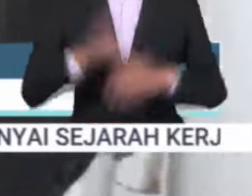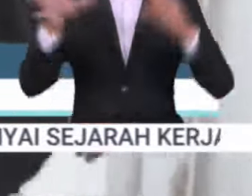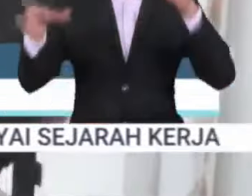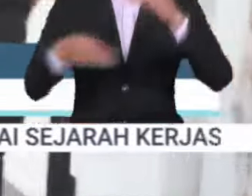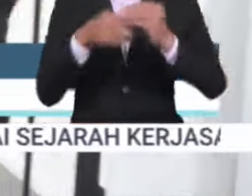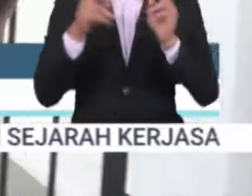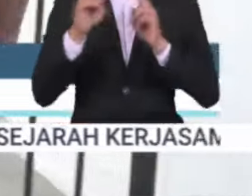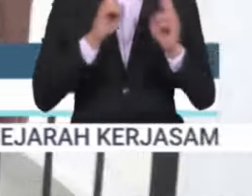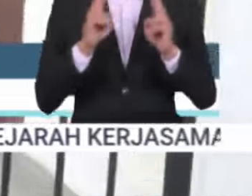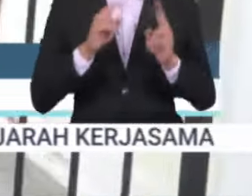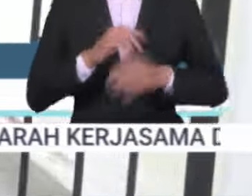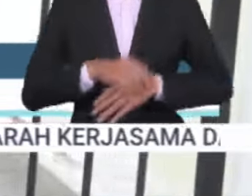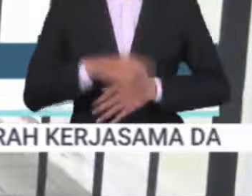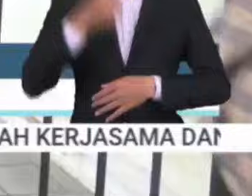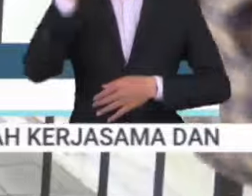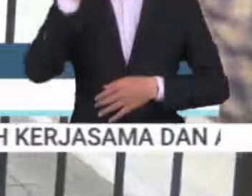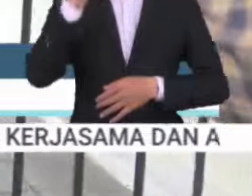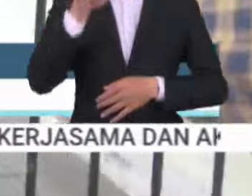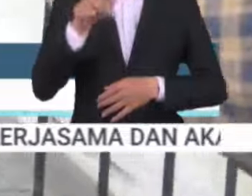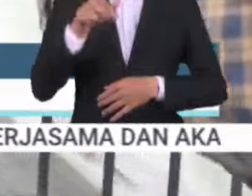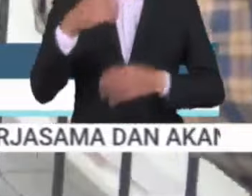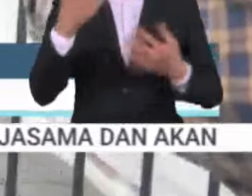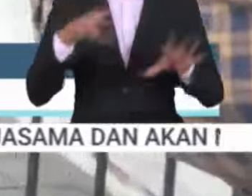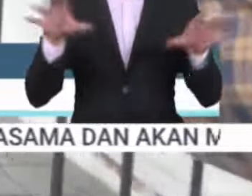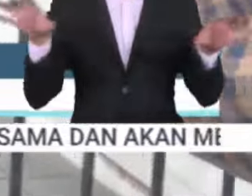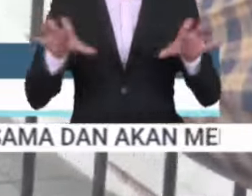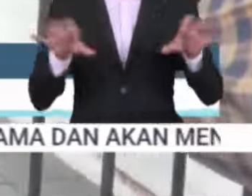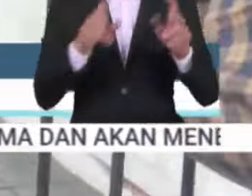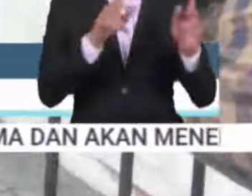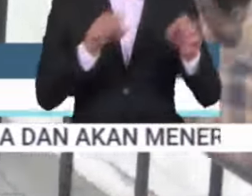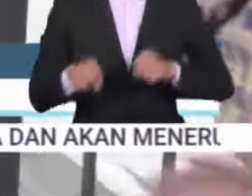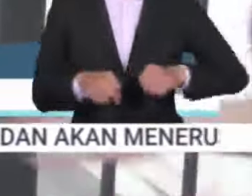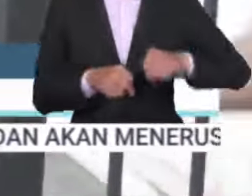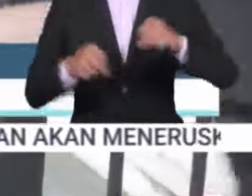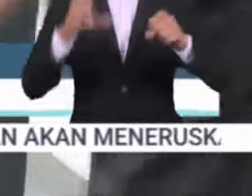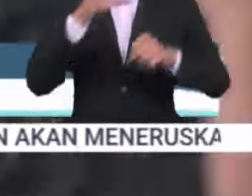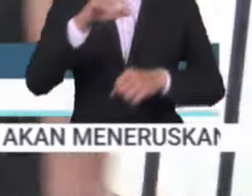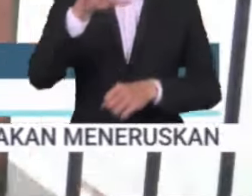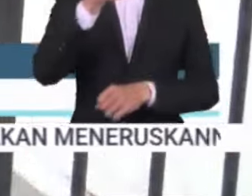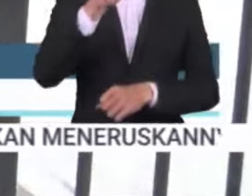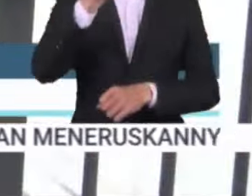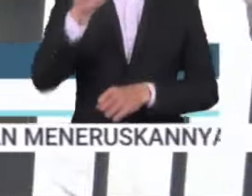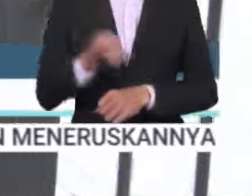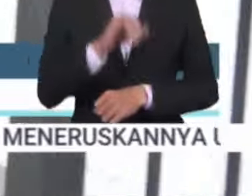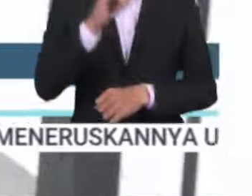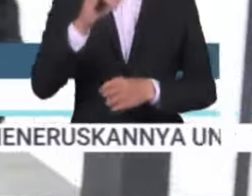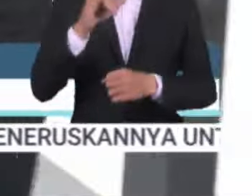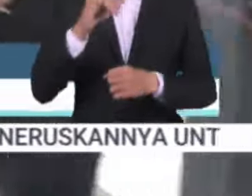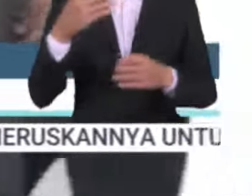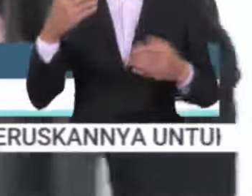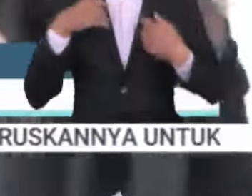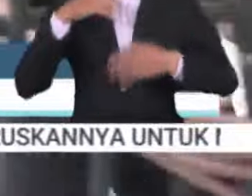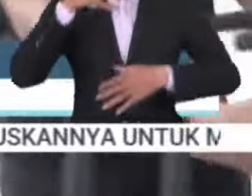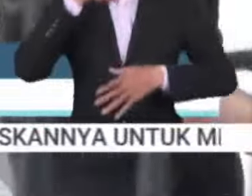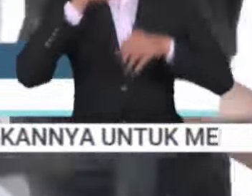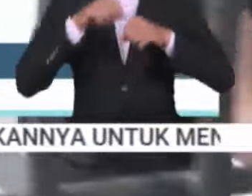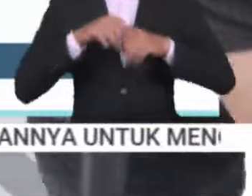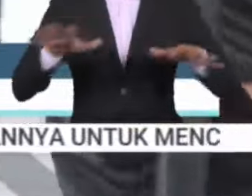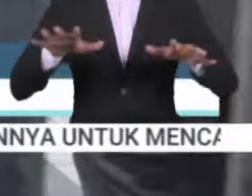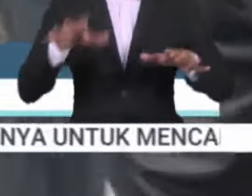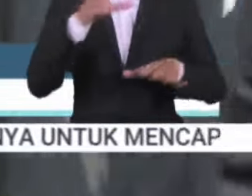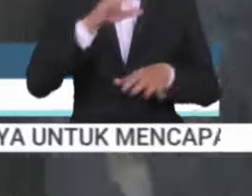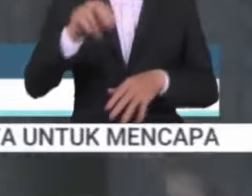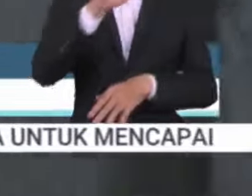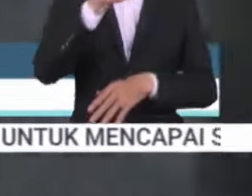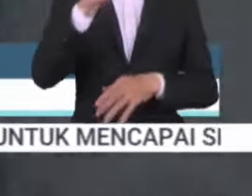Tambahnya, ekoran perbuatan di Lombong tersebut telah mengakibatkan kawasan sungai dan loji berdekatan mengalami pencemaran. Selain